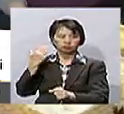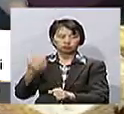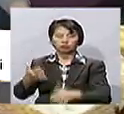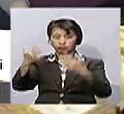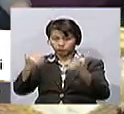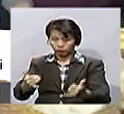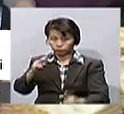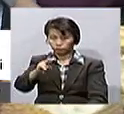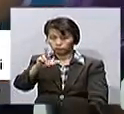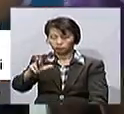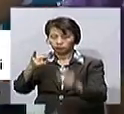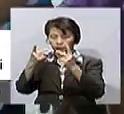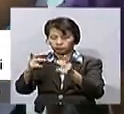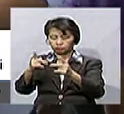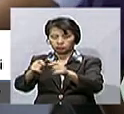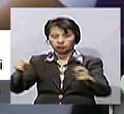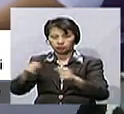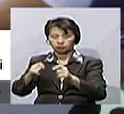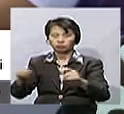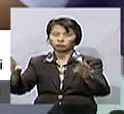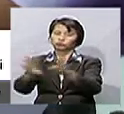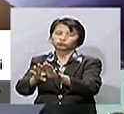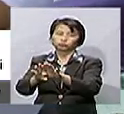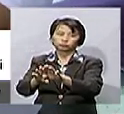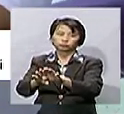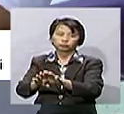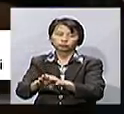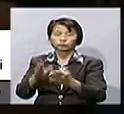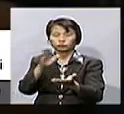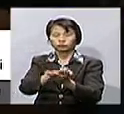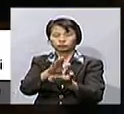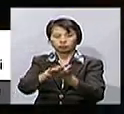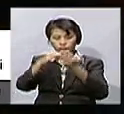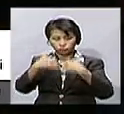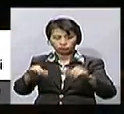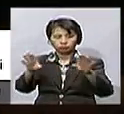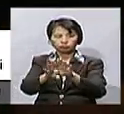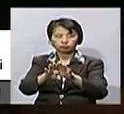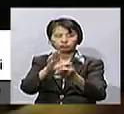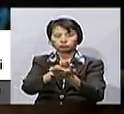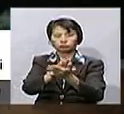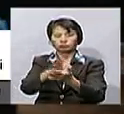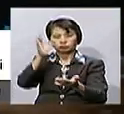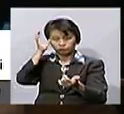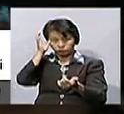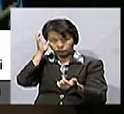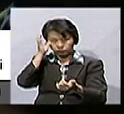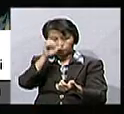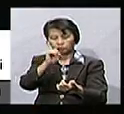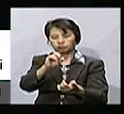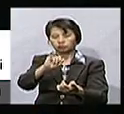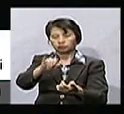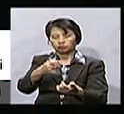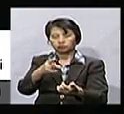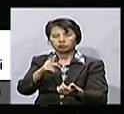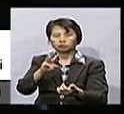terdapat 23 premis ditutup akibat penularan wabak itu. Antara sekolah yang masih ditutup, Sekolah Jenis Kebangsaan China SJKC